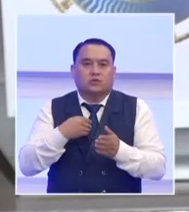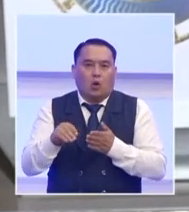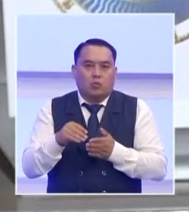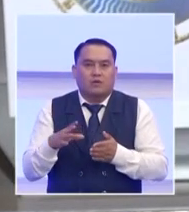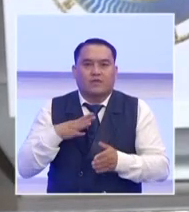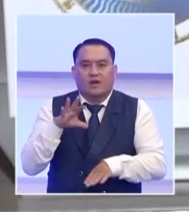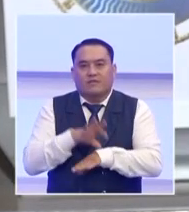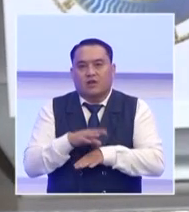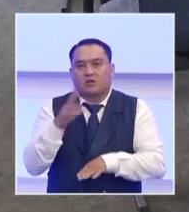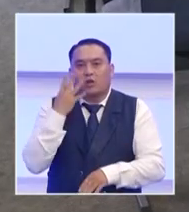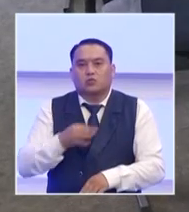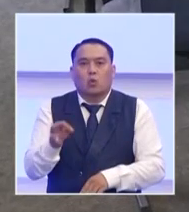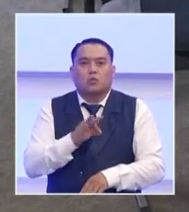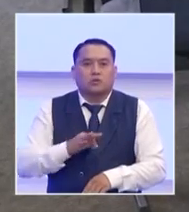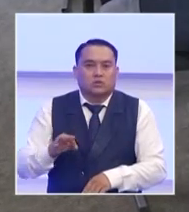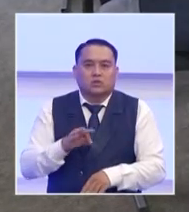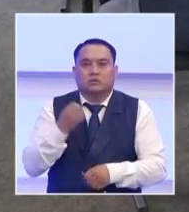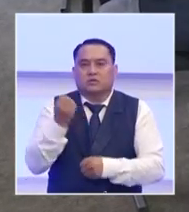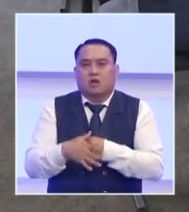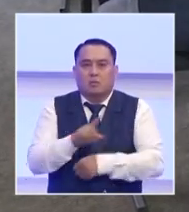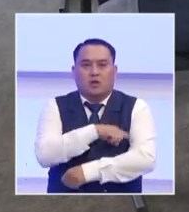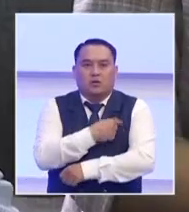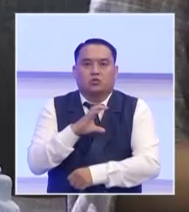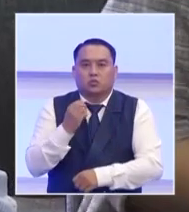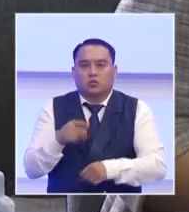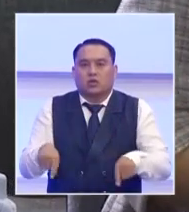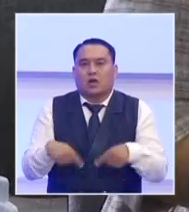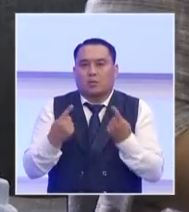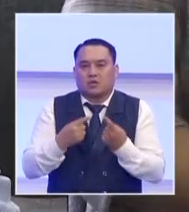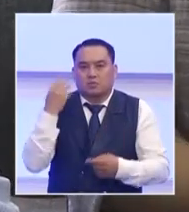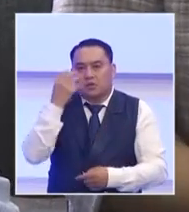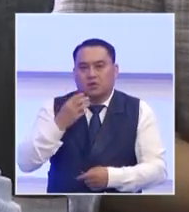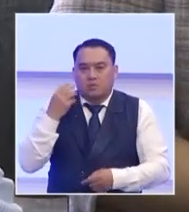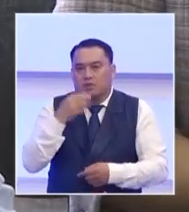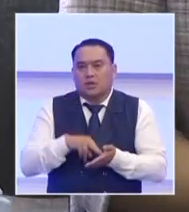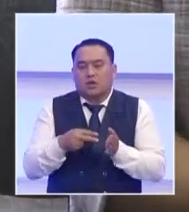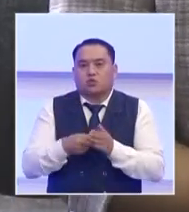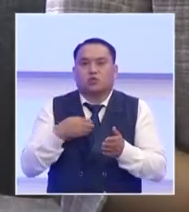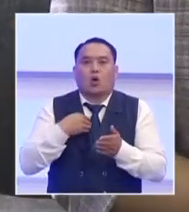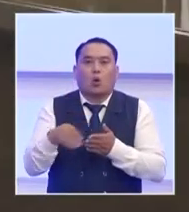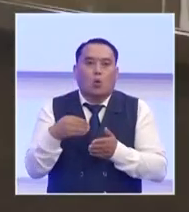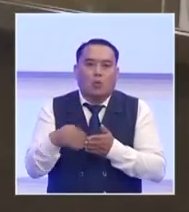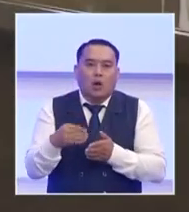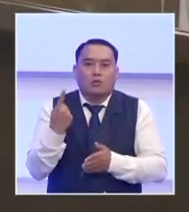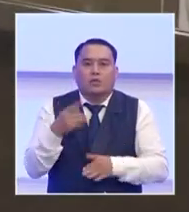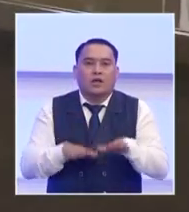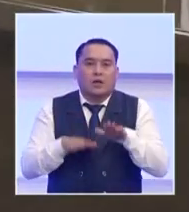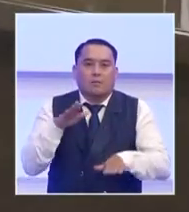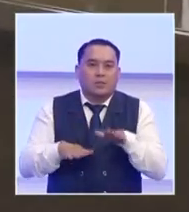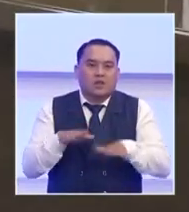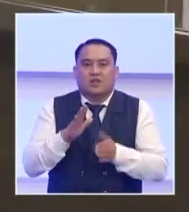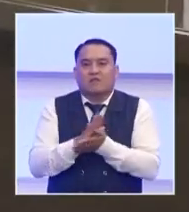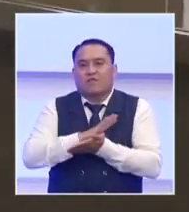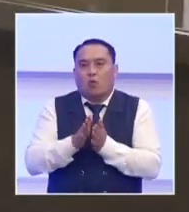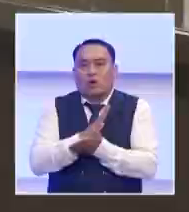выявлено что в алматинском областном центре медико-социальной реабилитации и психотерапии планировался закуп одного килограмма творога